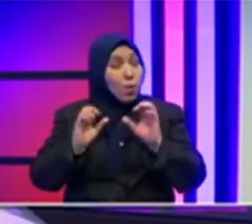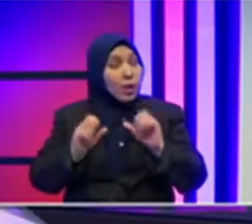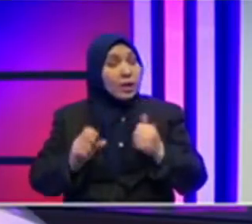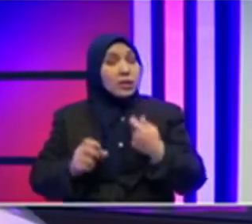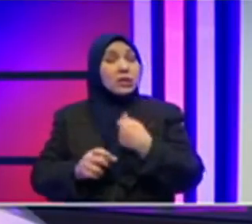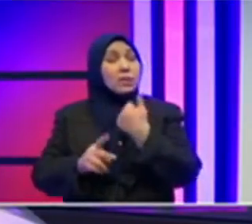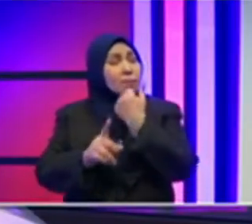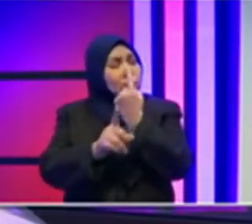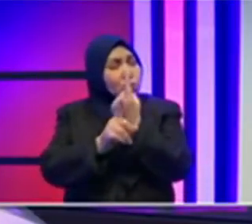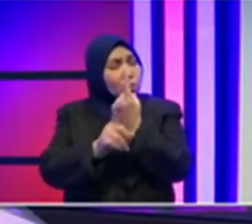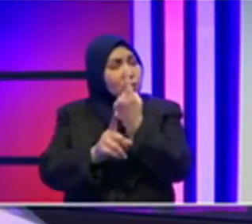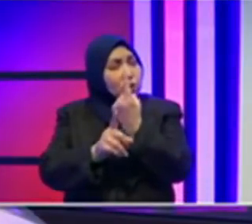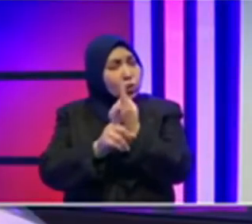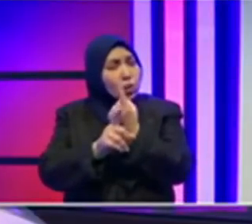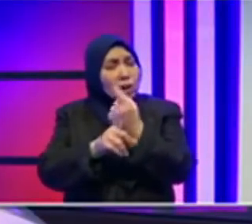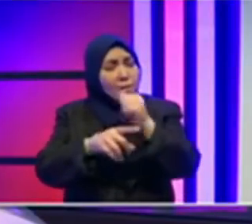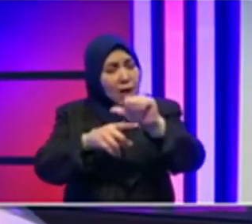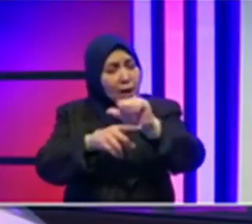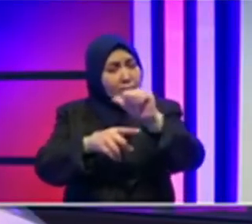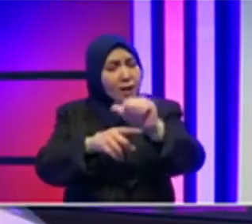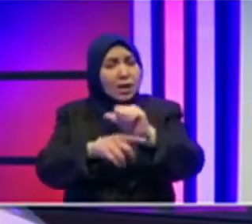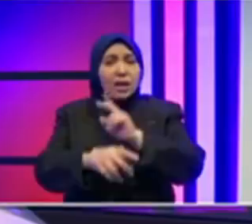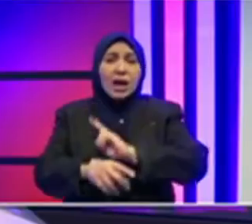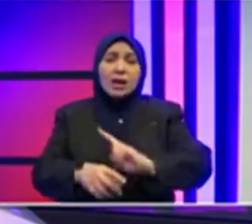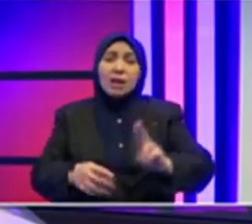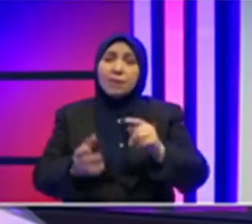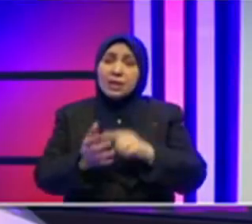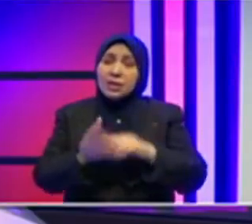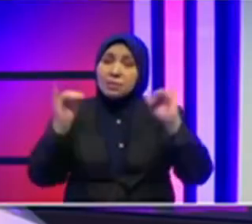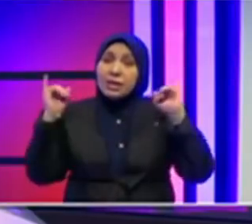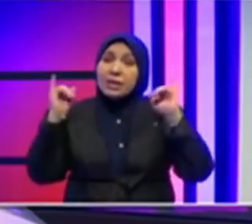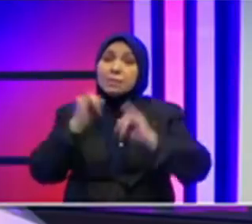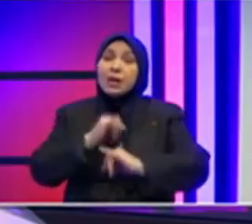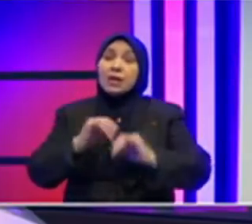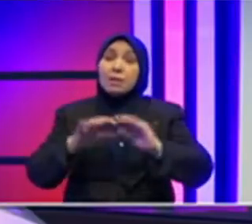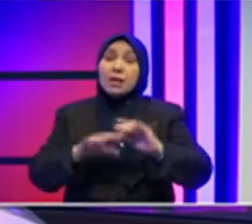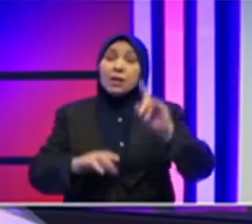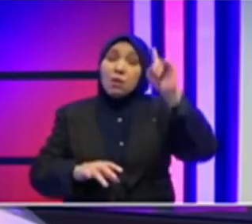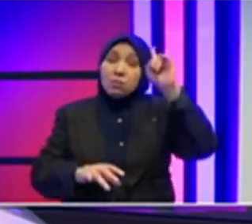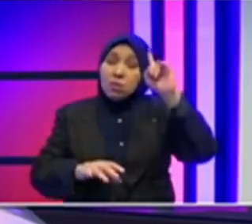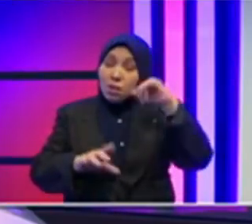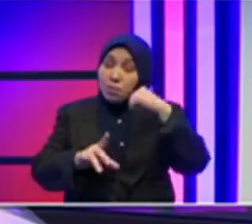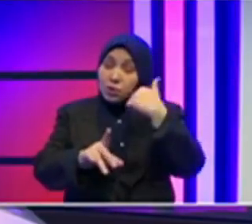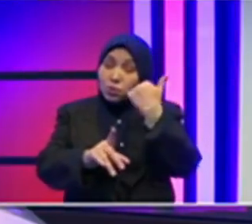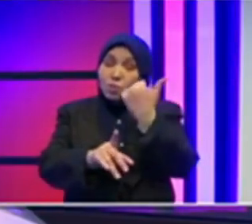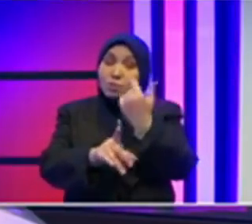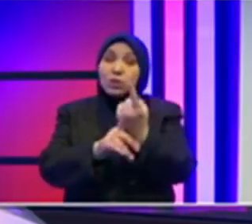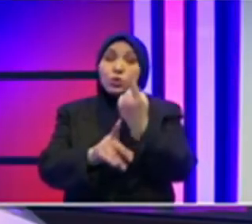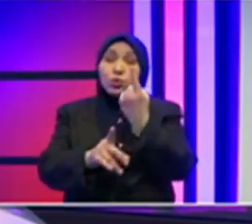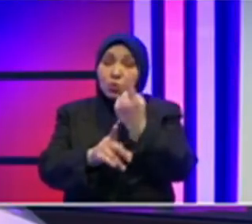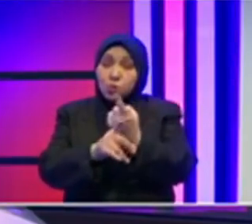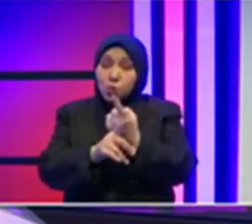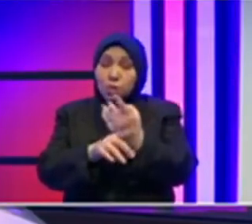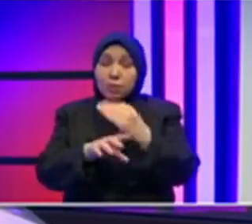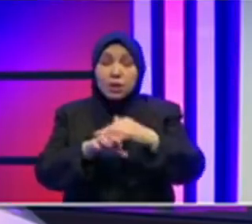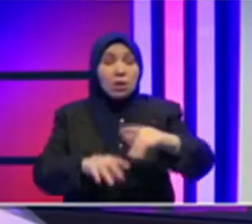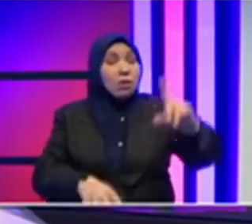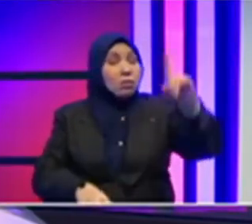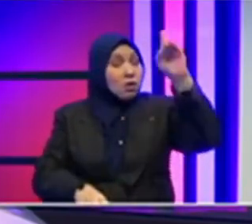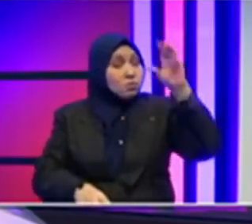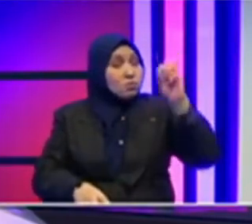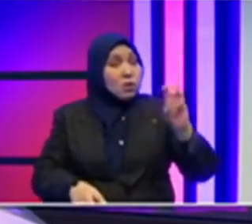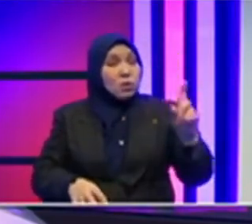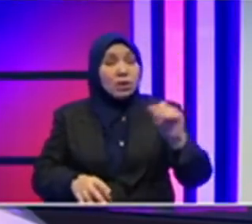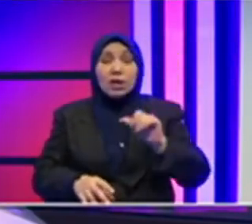ya, mengamalkan agama ini, beribadah kepada Allah ini betul-betul tawajjuh kepada Allah Subhanahu Wa Taala, bukannya